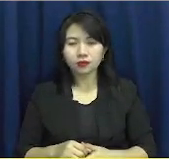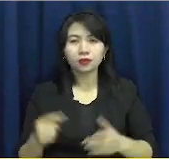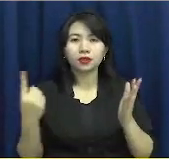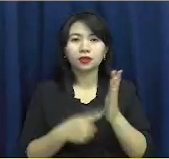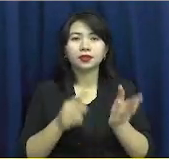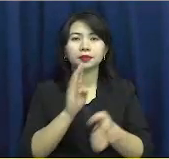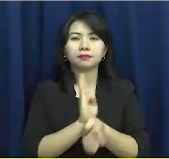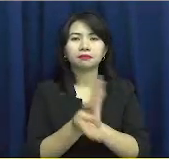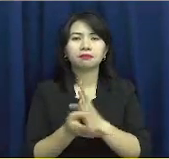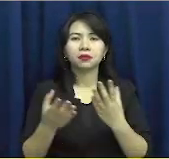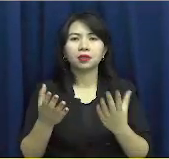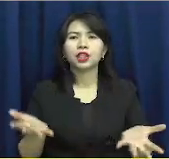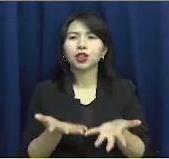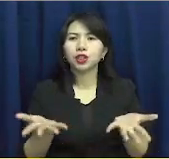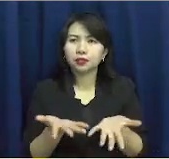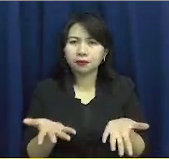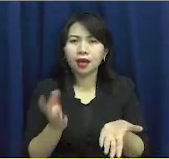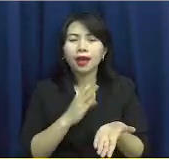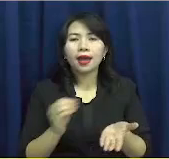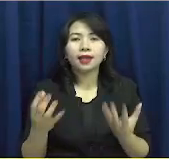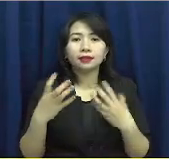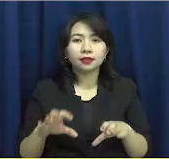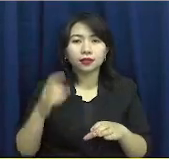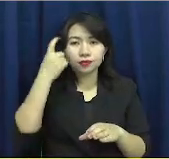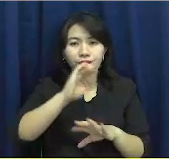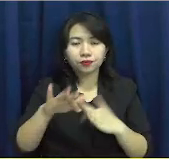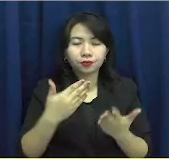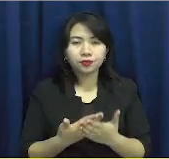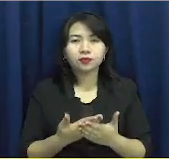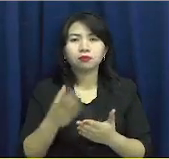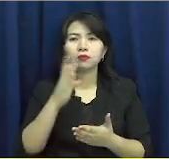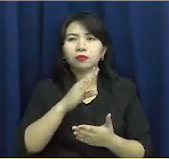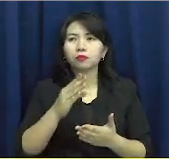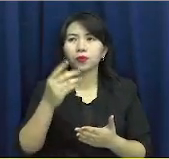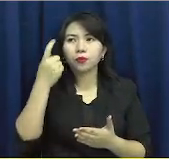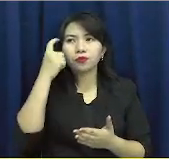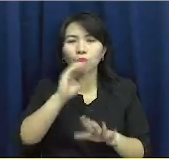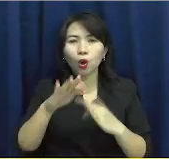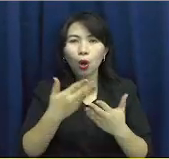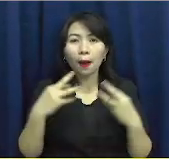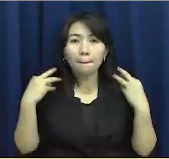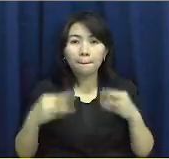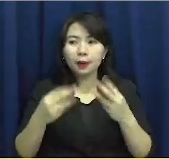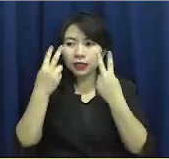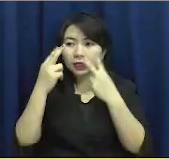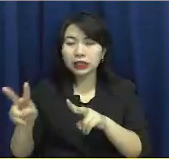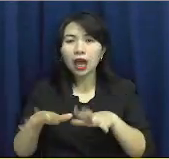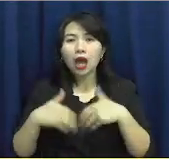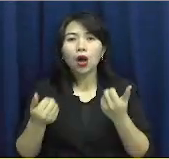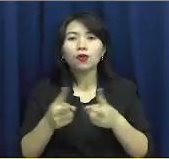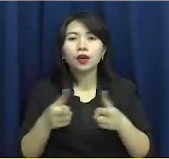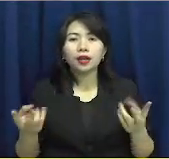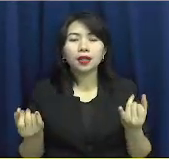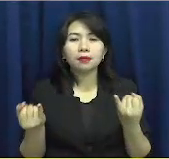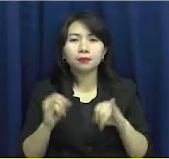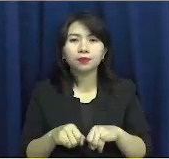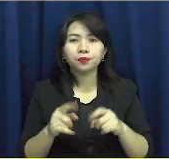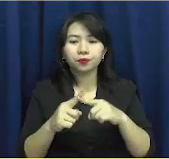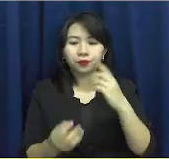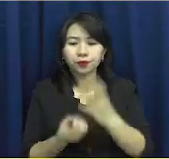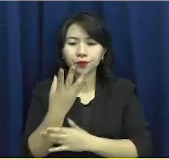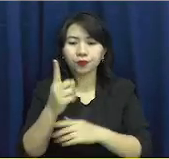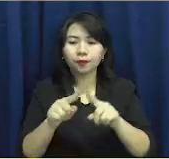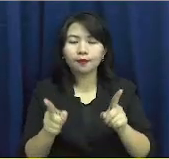nakaka-challenge ng members kasi nakikita ng miyembro yung kahalagahan ng paglago eh. That's right. Bilang isang anak ng Diyos